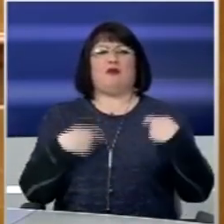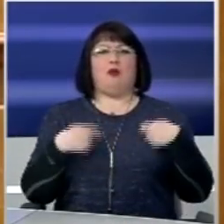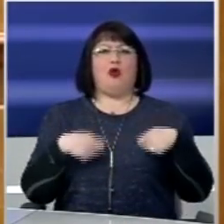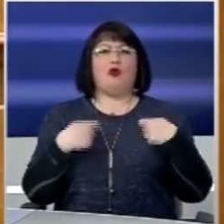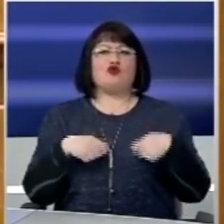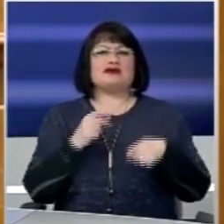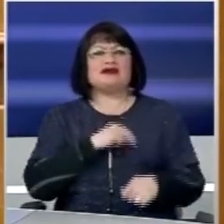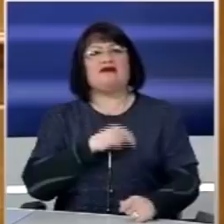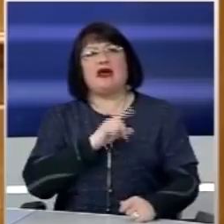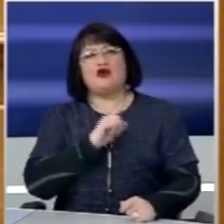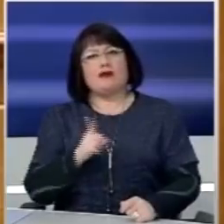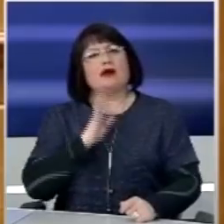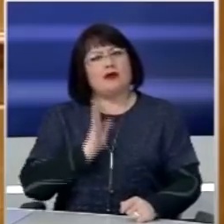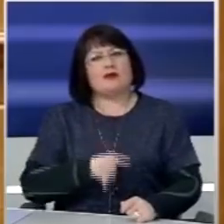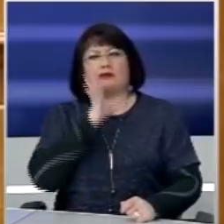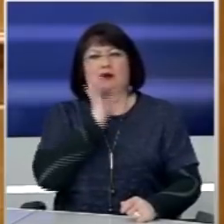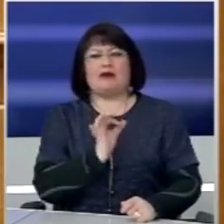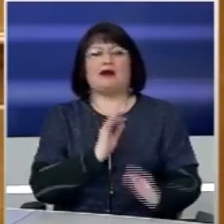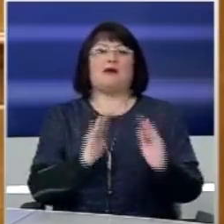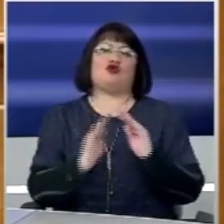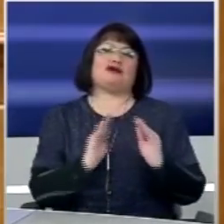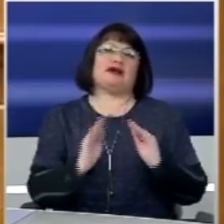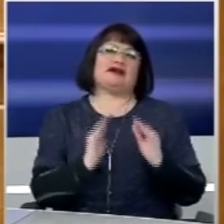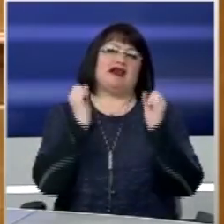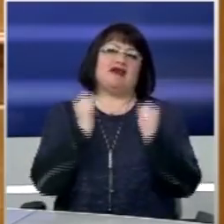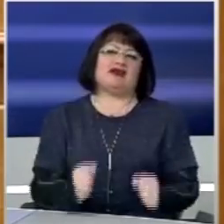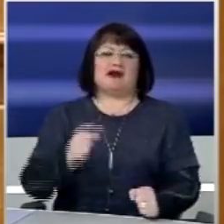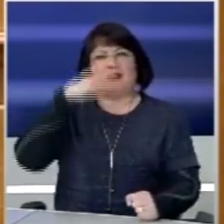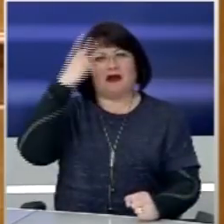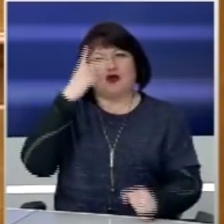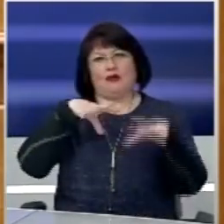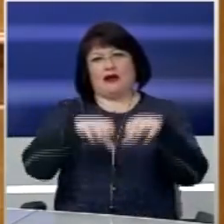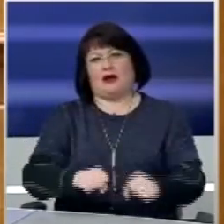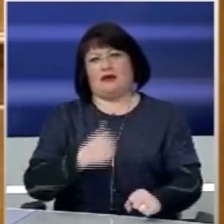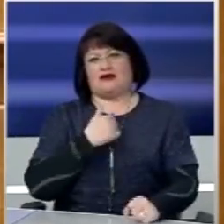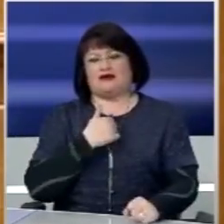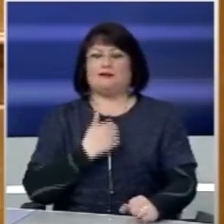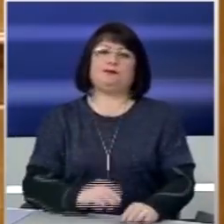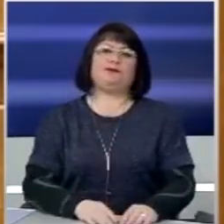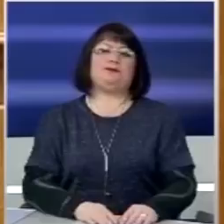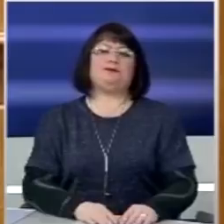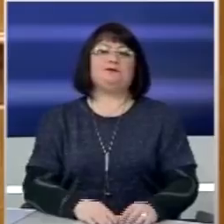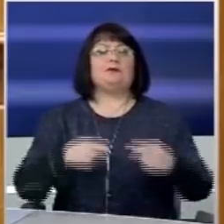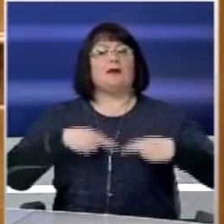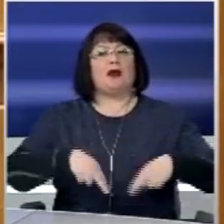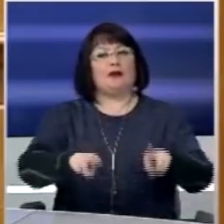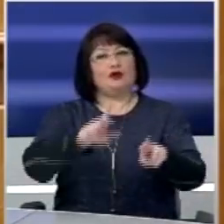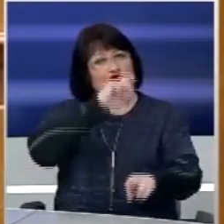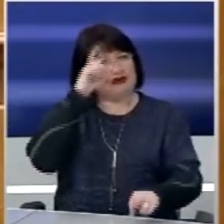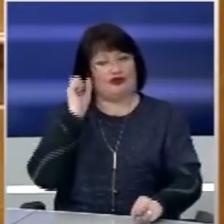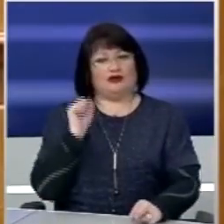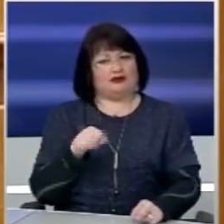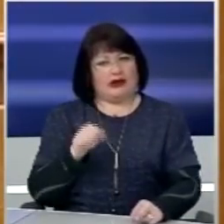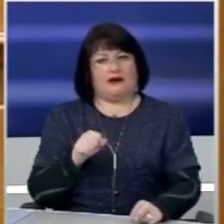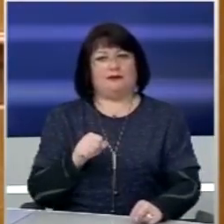να μπορέσουμε πραγματικά να προασπίσουμε τα κυριαρχικά δικαιώματα της χώρας. Αυτός ο δρόμος βέβαια είναι δύσκολος,